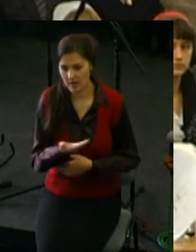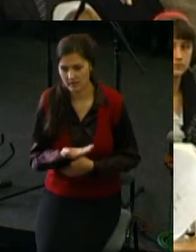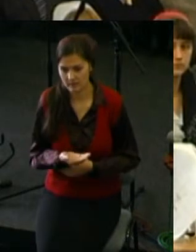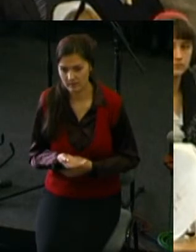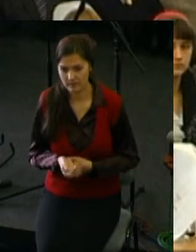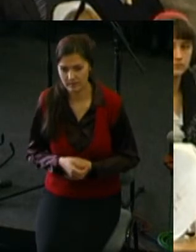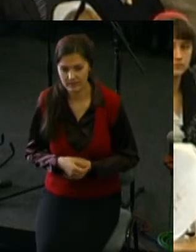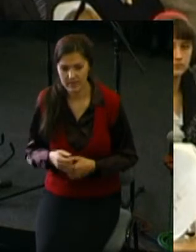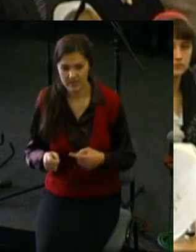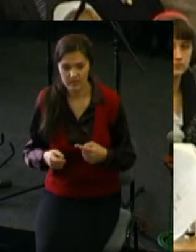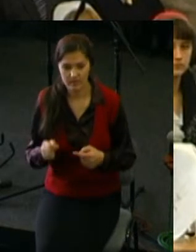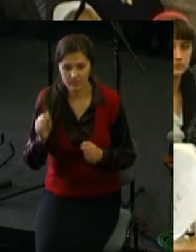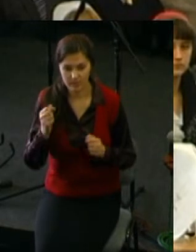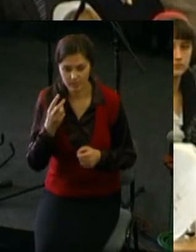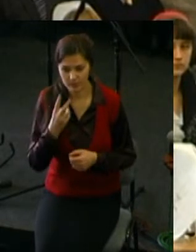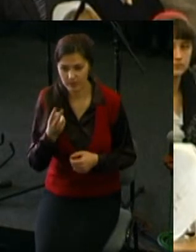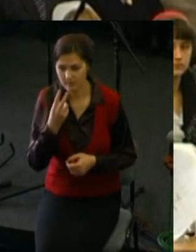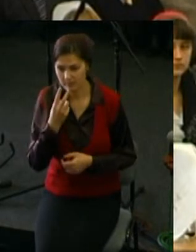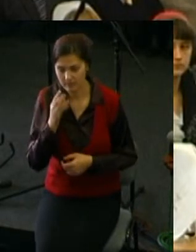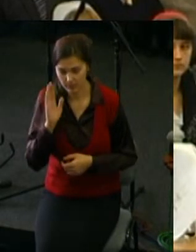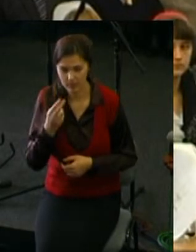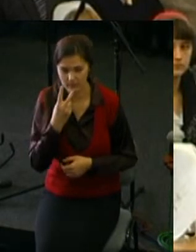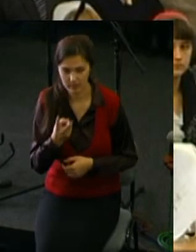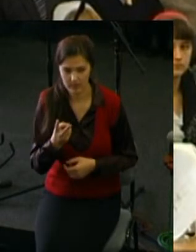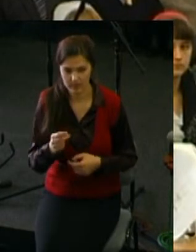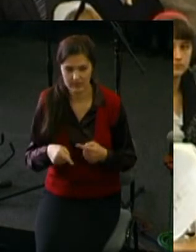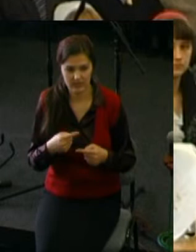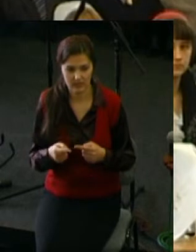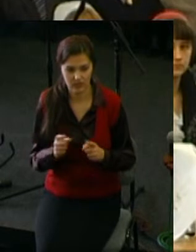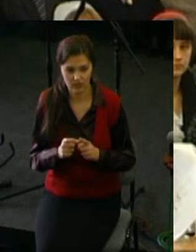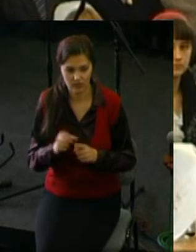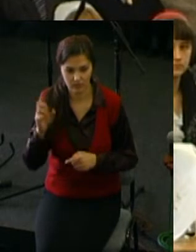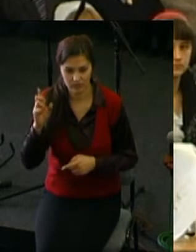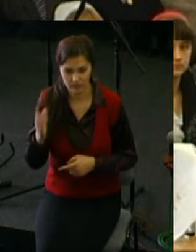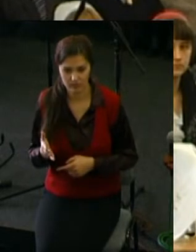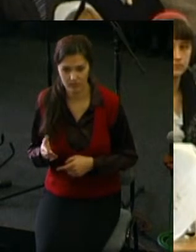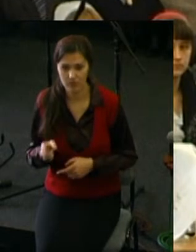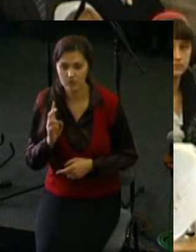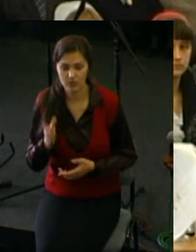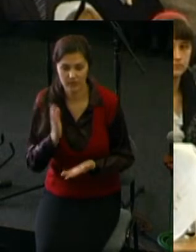слово глянути на це я Хто для мене Господь Ісус Христос з